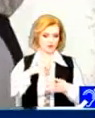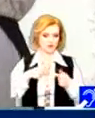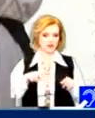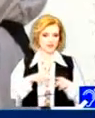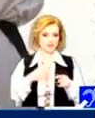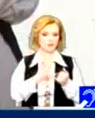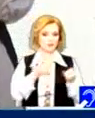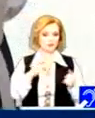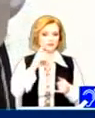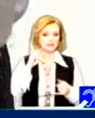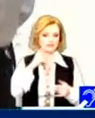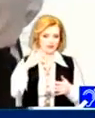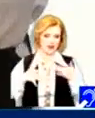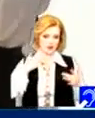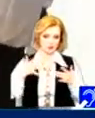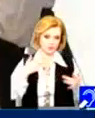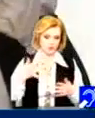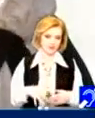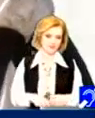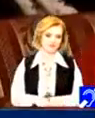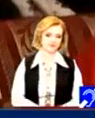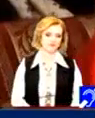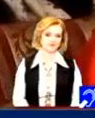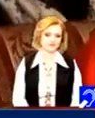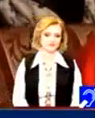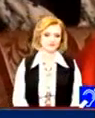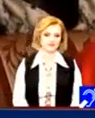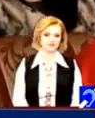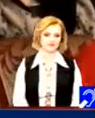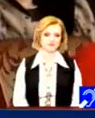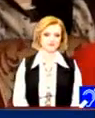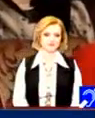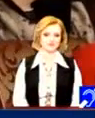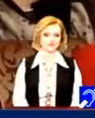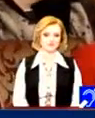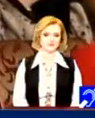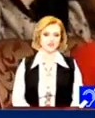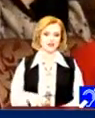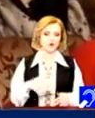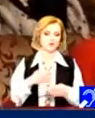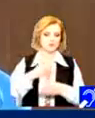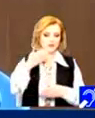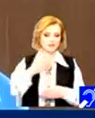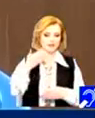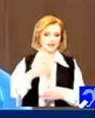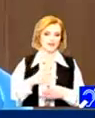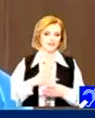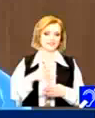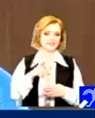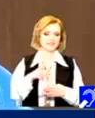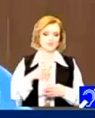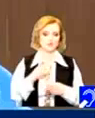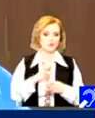de la Colegiul de Arte Nicolae Bodgros a venit cu piesa Flori de Măr. Un spectacol care pot să zic că e mai presus de